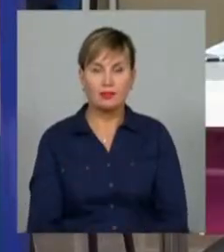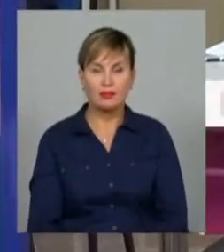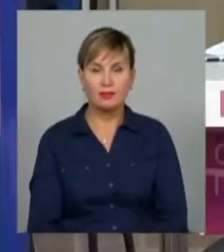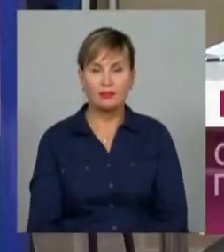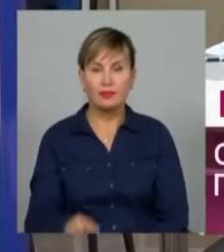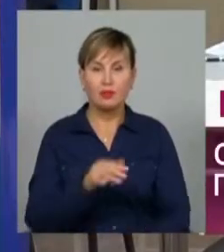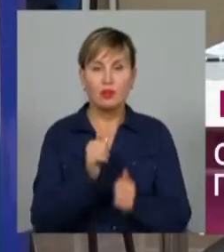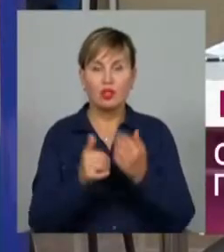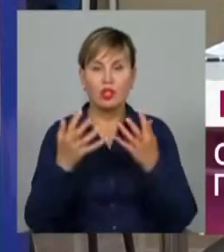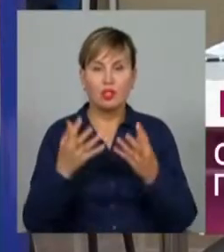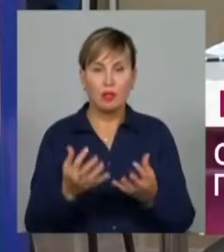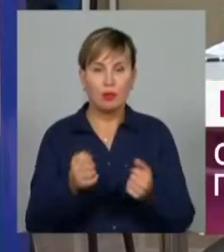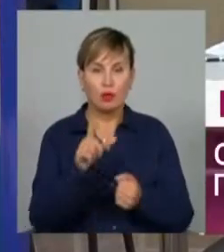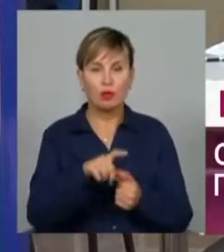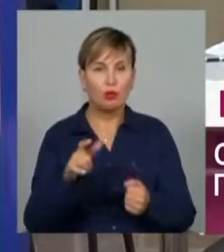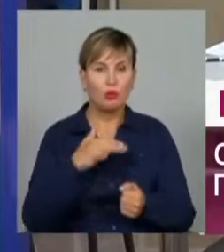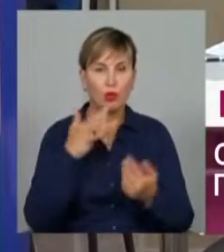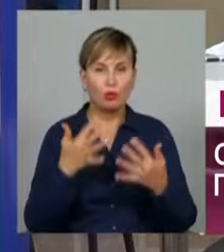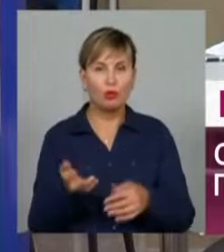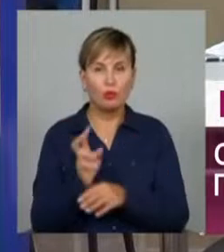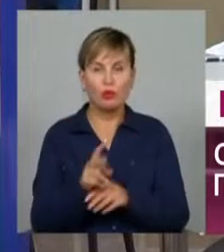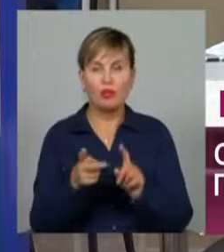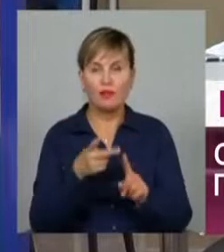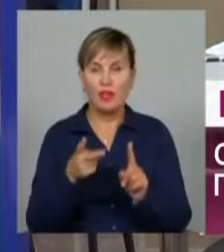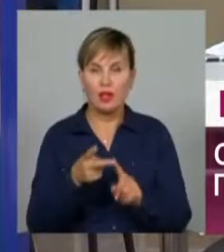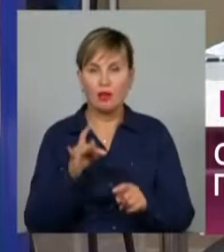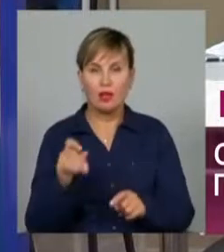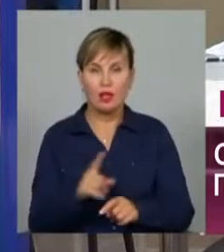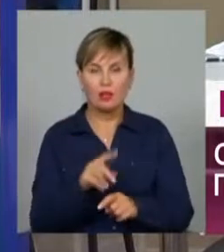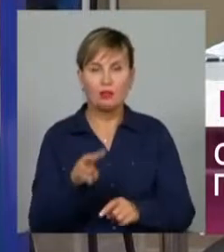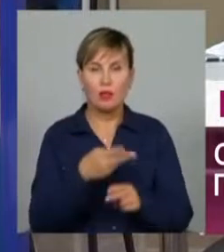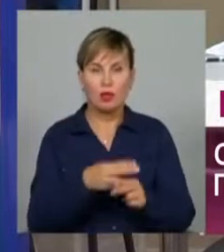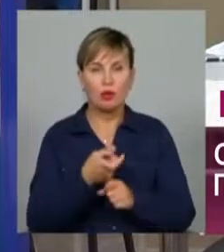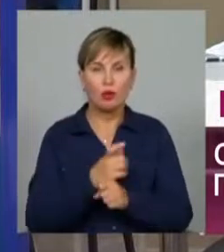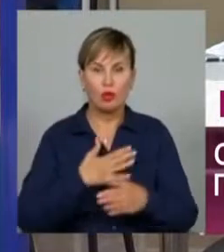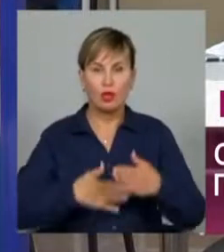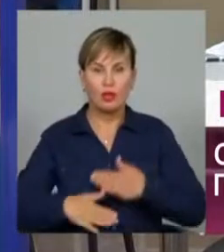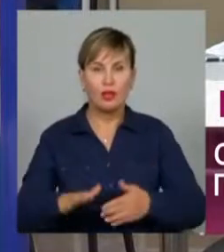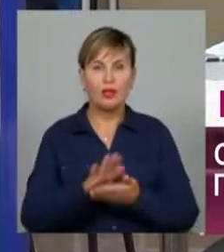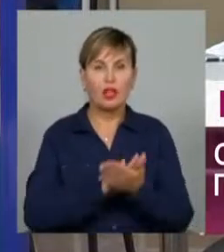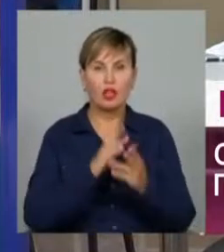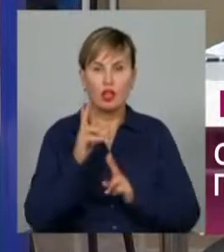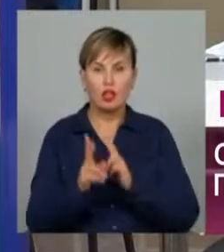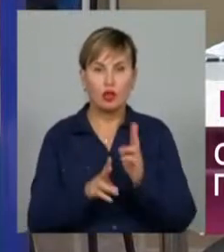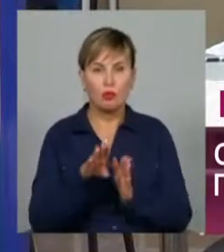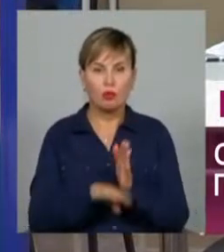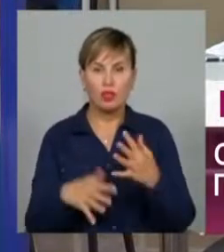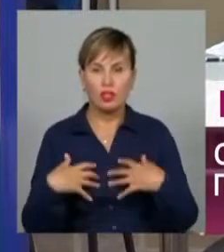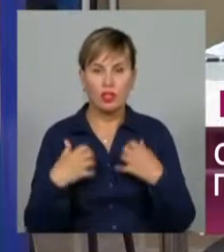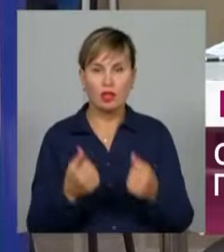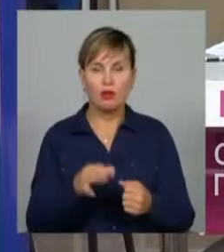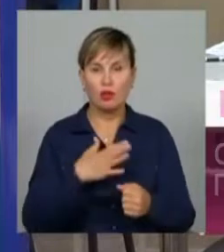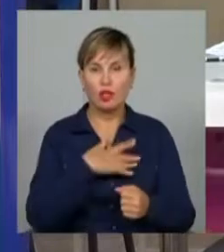Мы ежедневно принимаем людей. Многие уже приходят за вторым компонентом. Мы этому очень рады. Никаких жалоб на ухудшение здоровья от